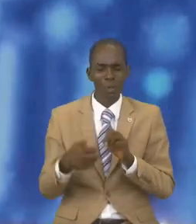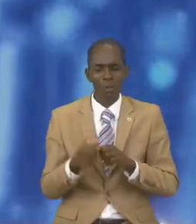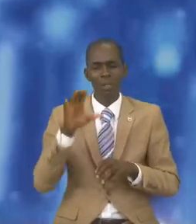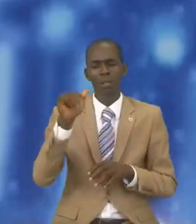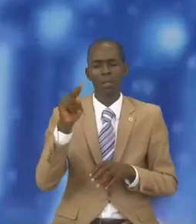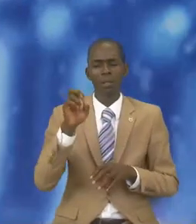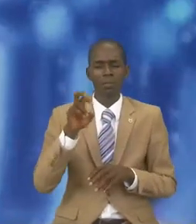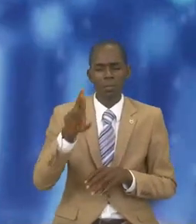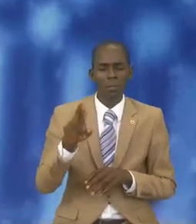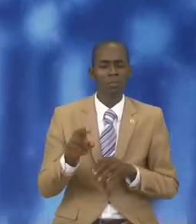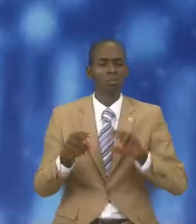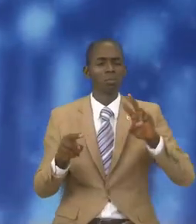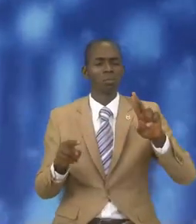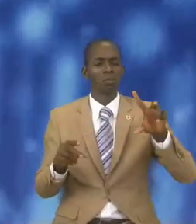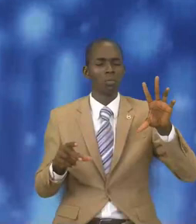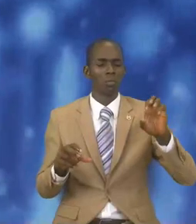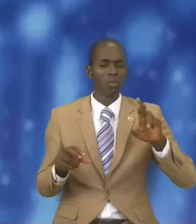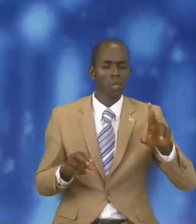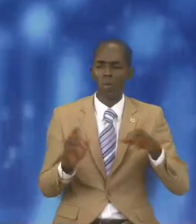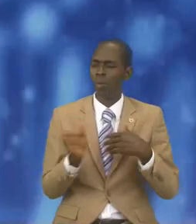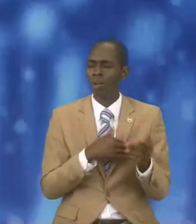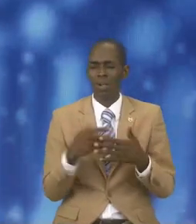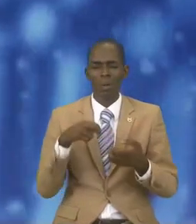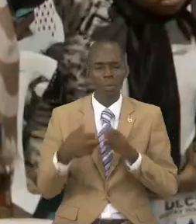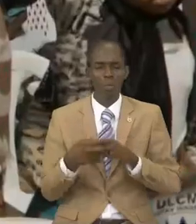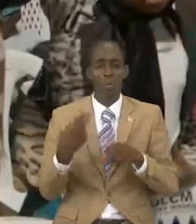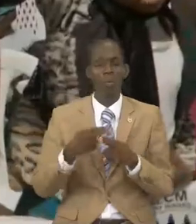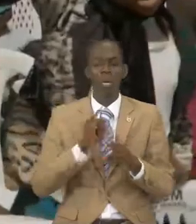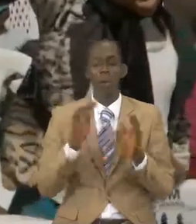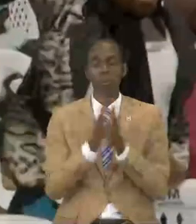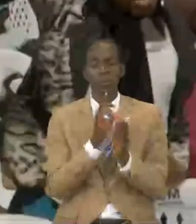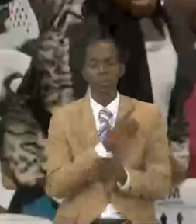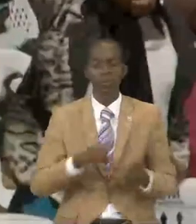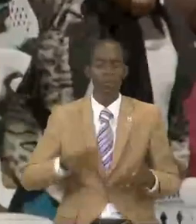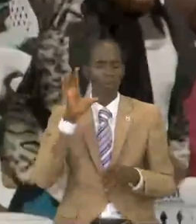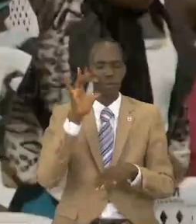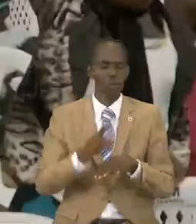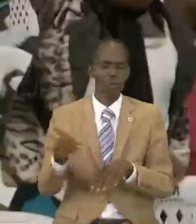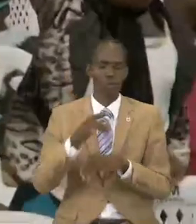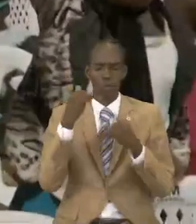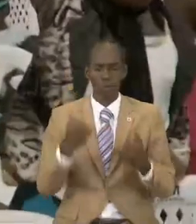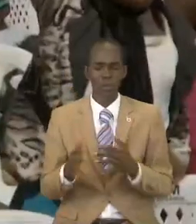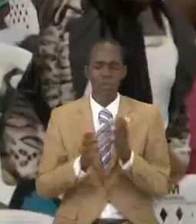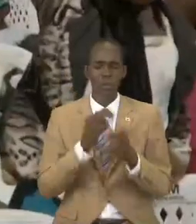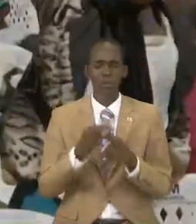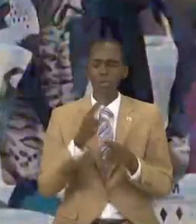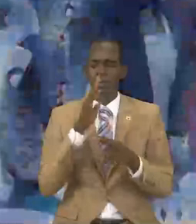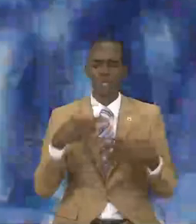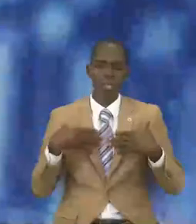cancer, ulcère, quel que soit le nom, je prie que Dieu te touche maintenant. Sois